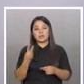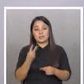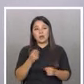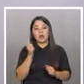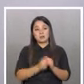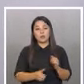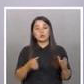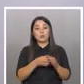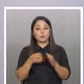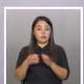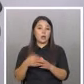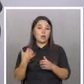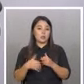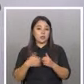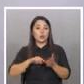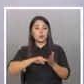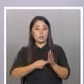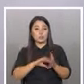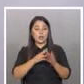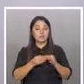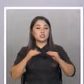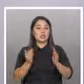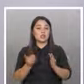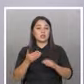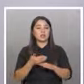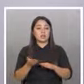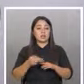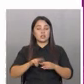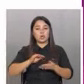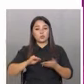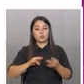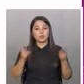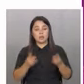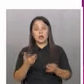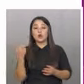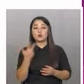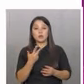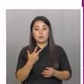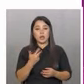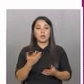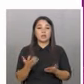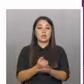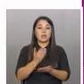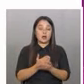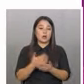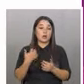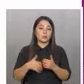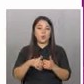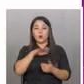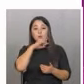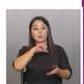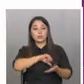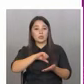әрбір топтағы ортақ көбейткішті жақша сыртына шығару қажет. Үшінші, шыққан ортақ көп